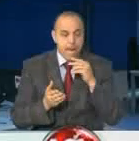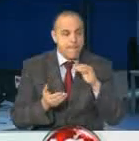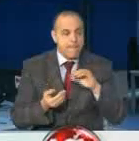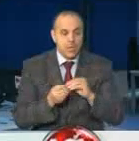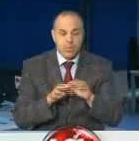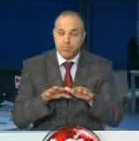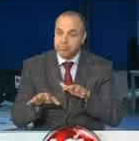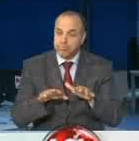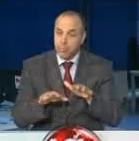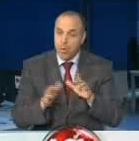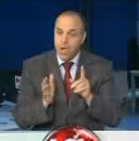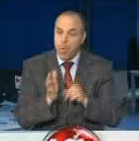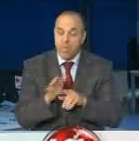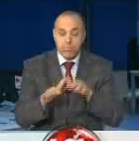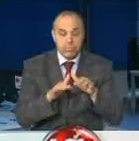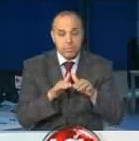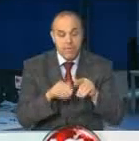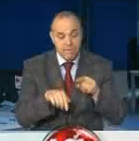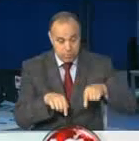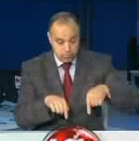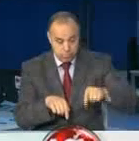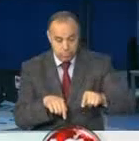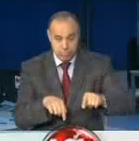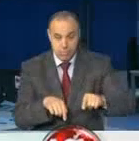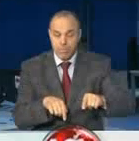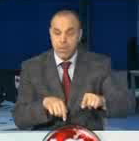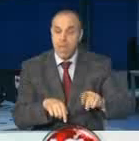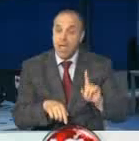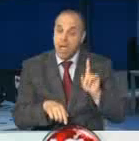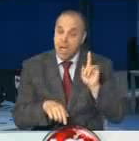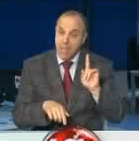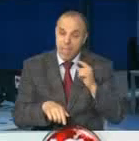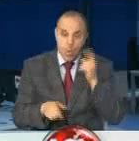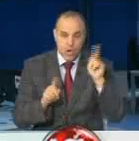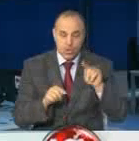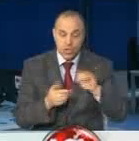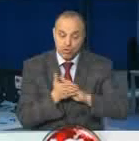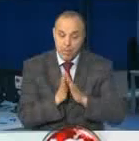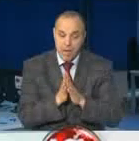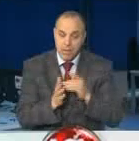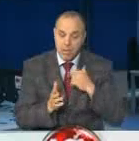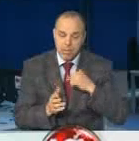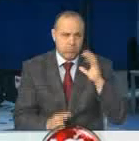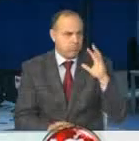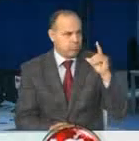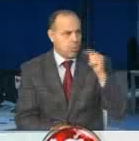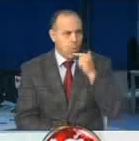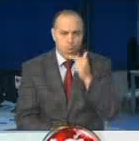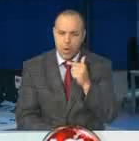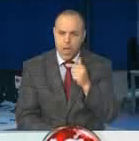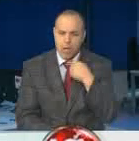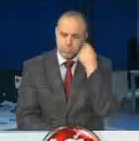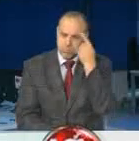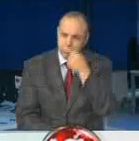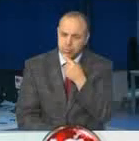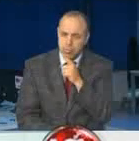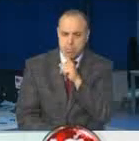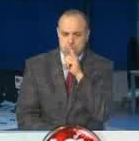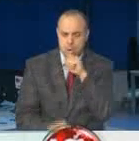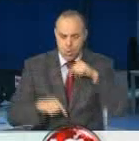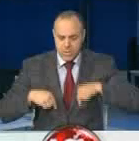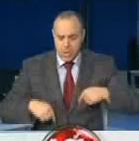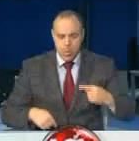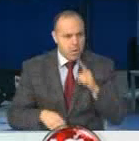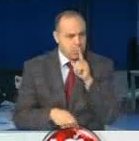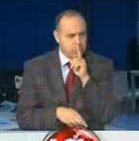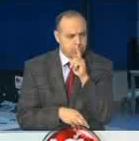وأشكال التحركات الواجب اتخاذها في الأيام المقبلة. هذا وجددت الجمعية استغرابها من ما وصفته صمت رئاسة